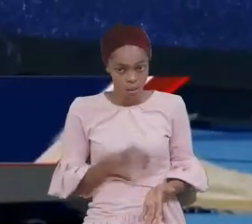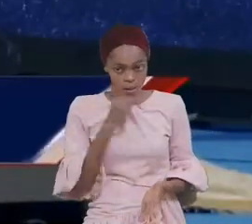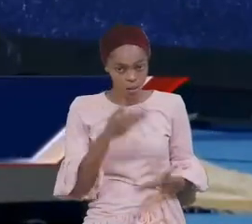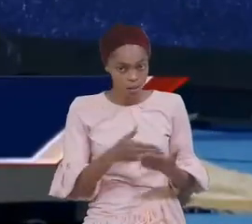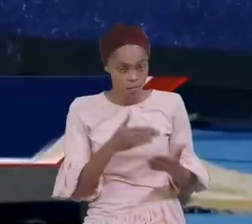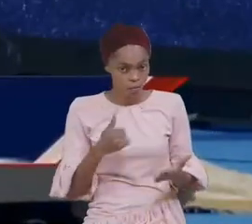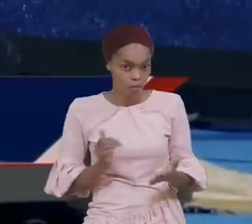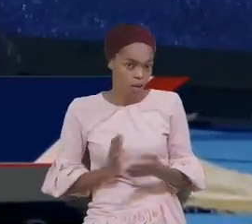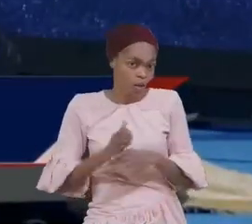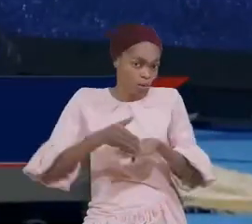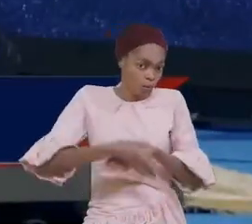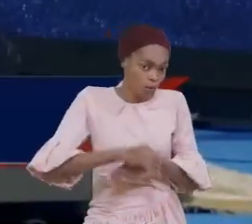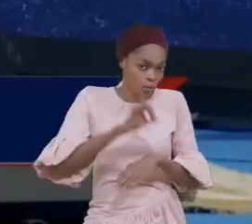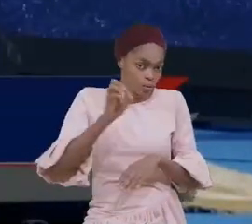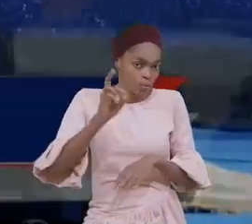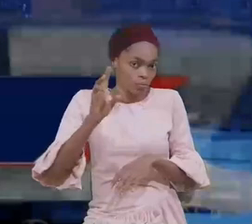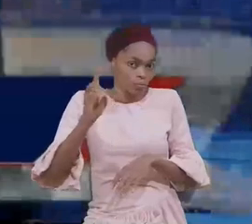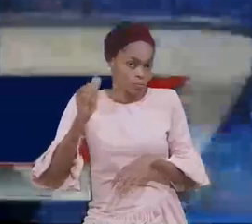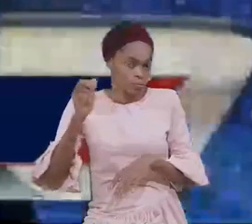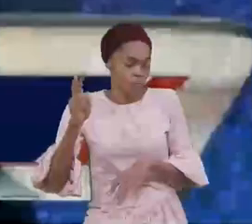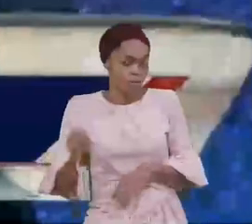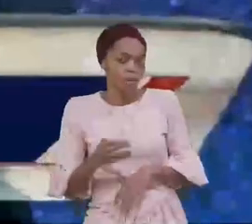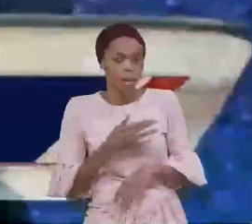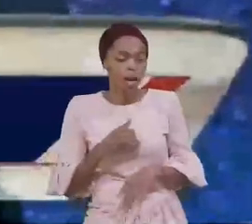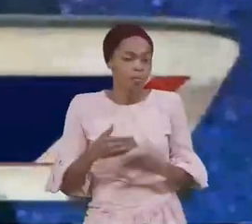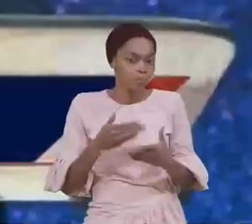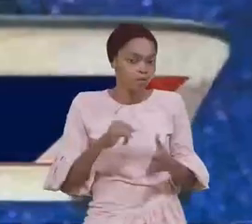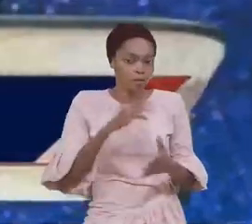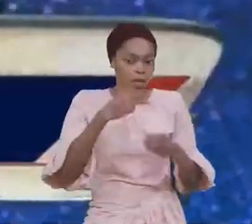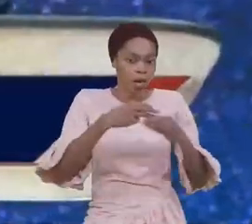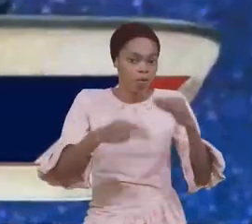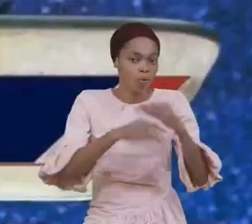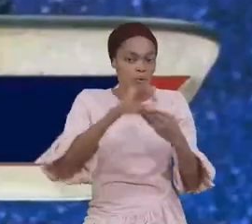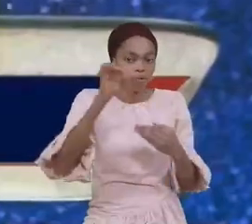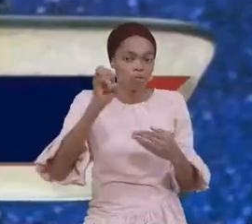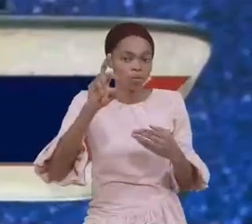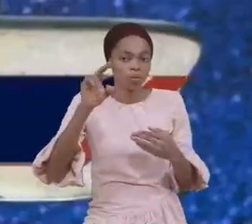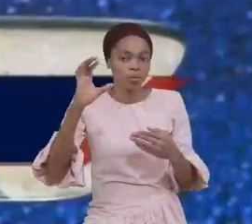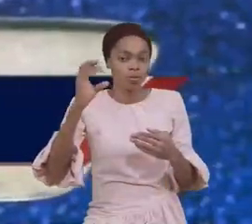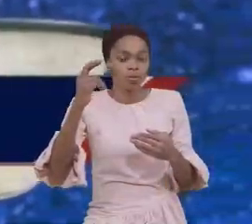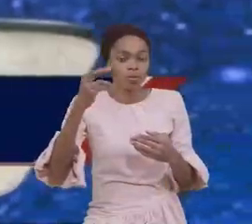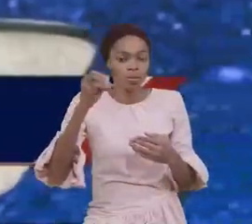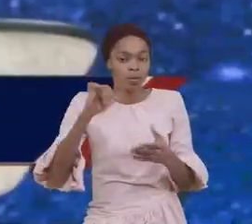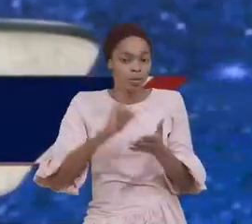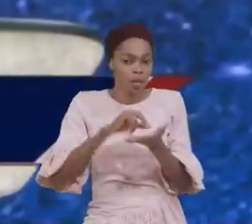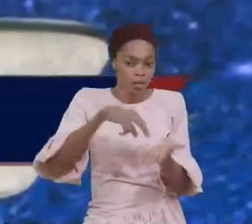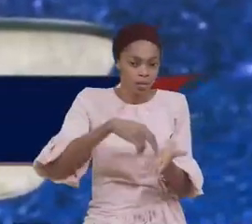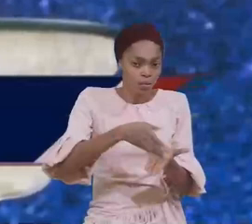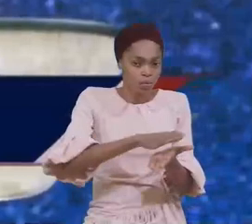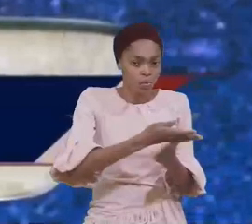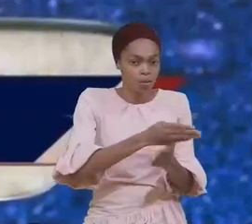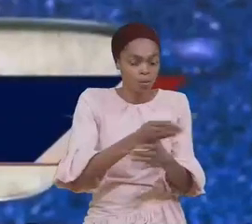devant, avant que les murailles de Jéricho ne s'écroulent, alors, qui se tenait entre eux la